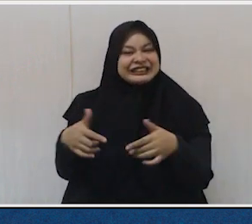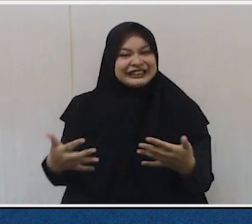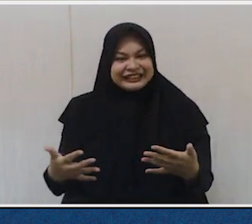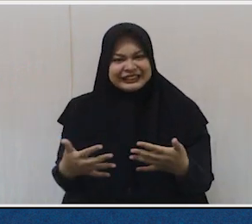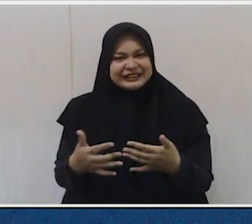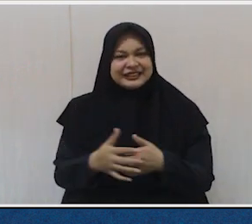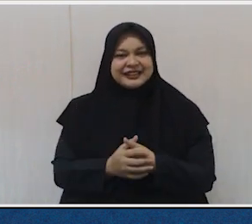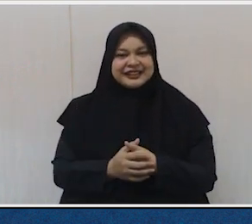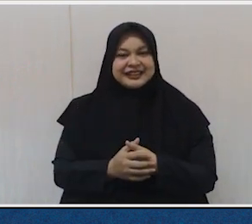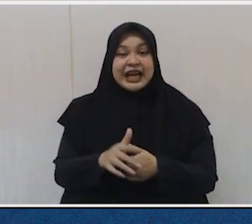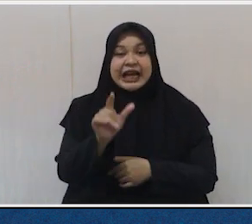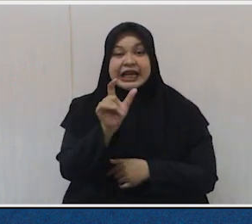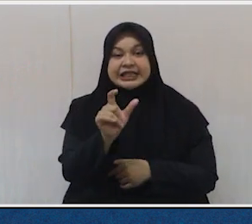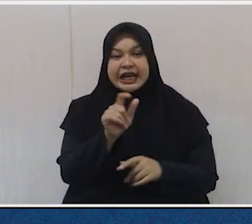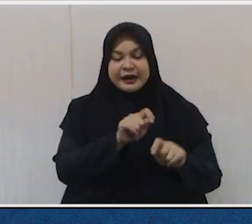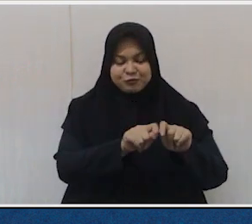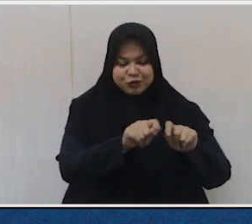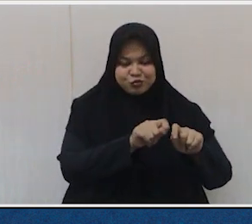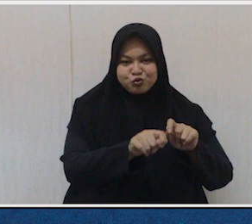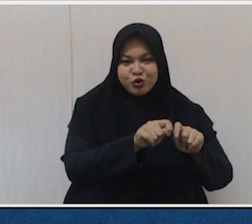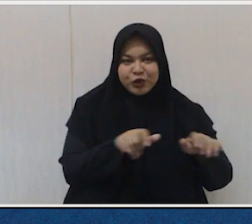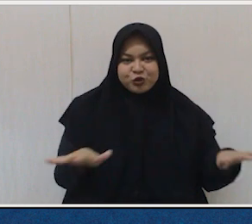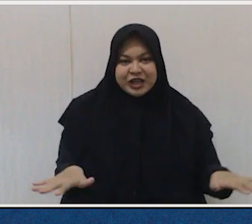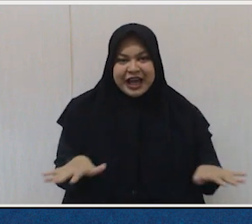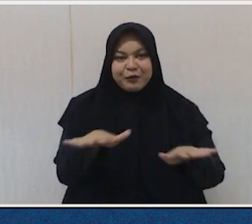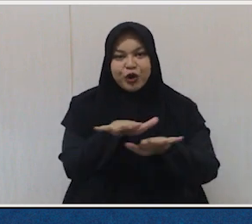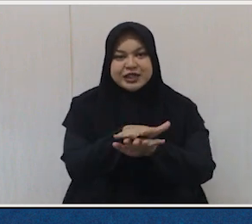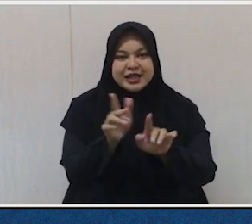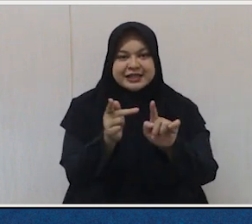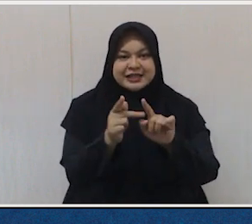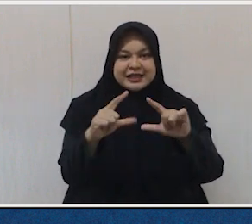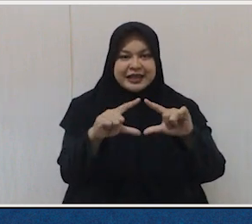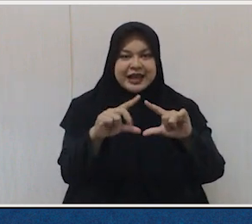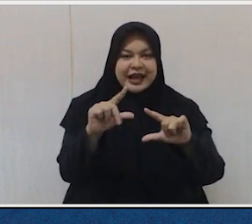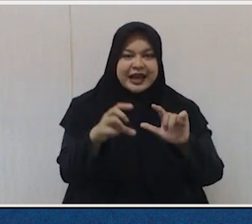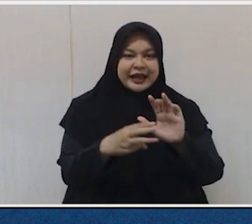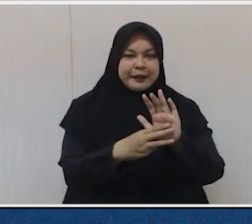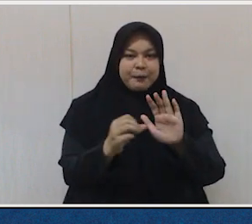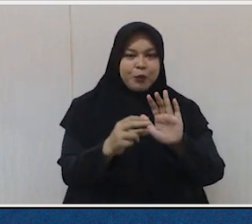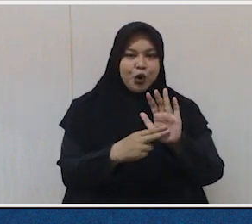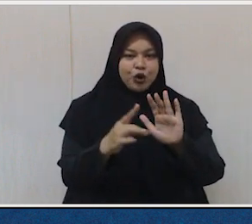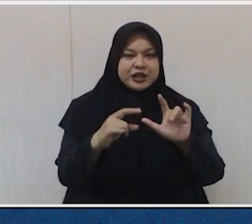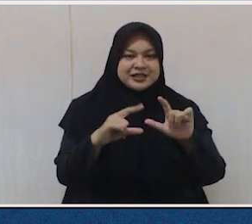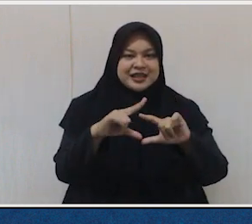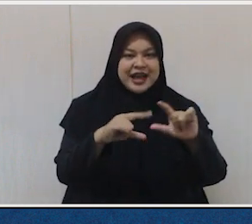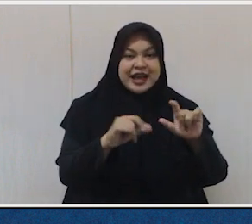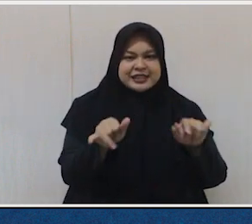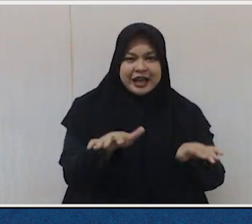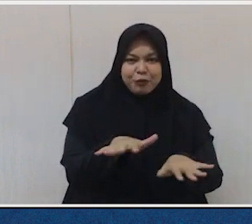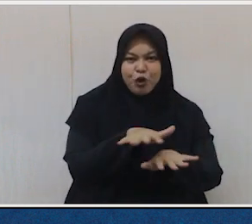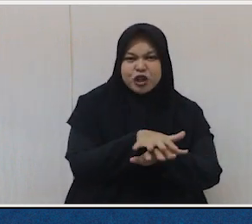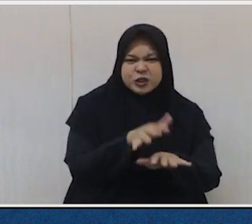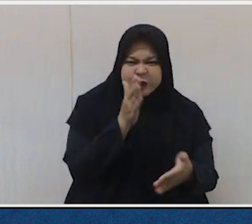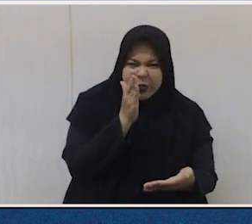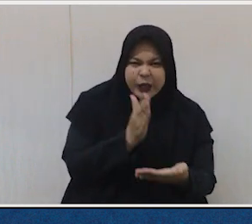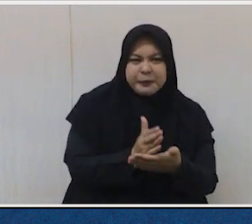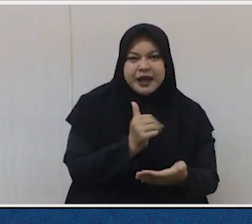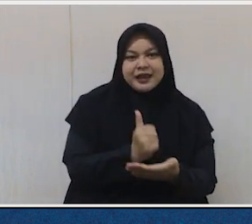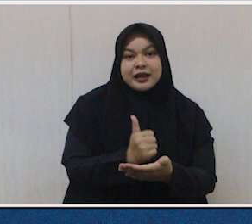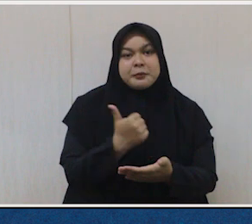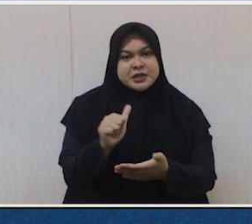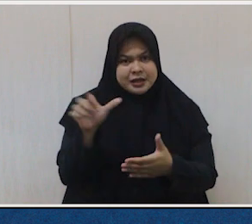secara secara cara membuat lalu harmonisasi itu biasanya ketat banget Entah kenapa ini bisa Los Mungkin memang sudah